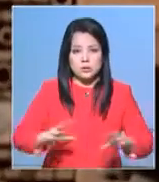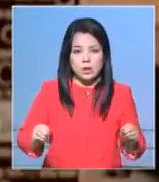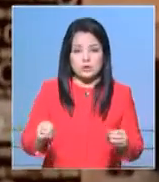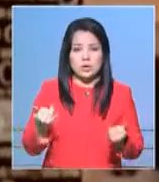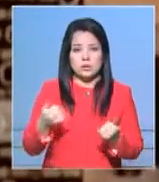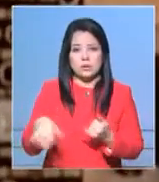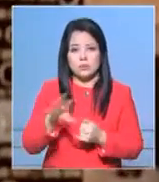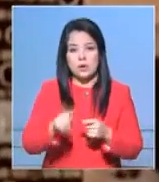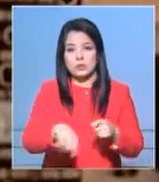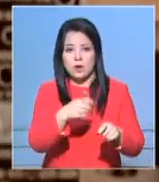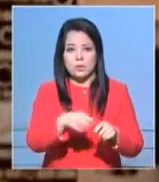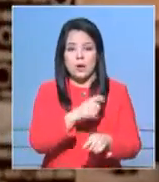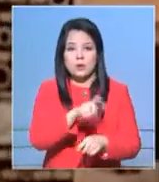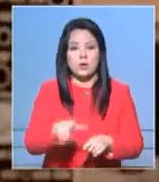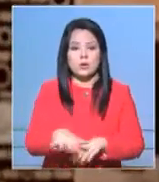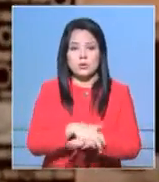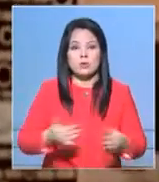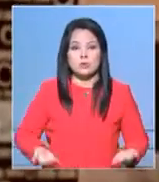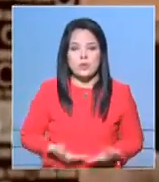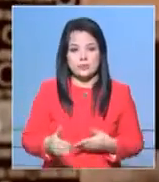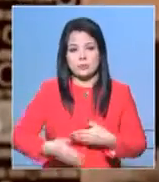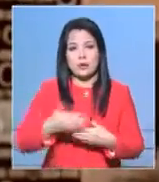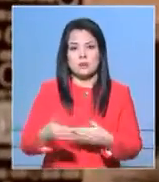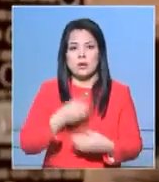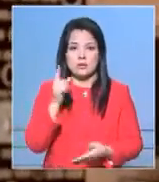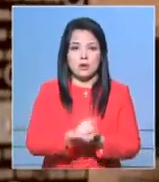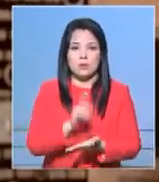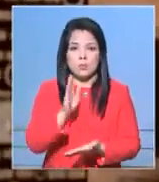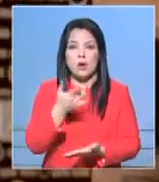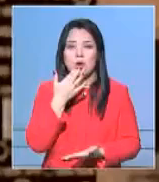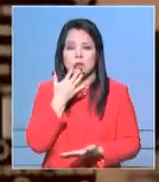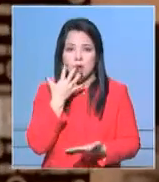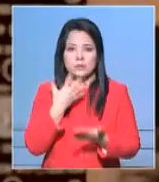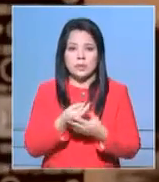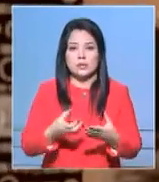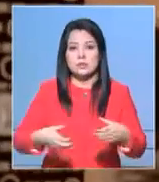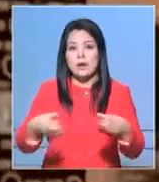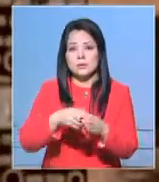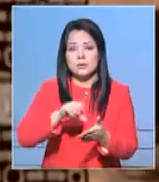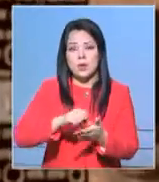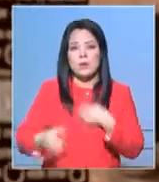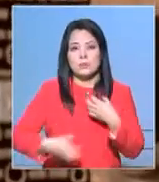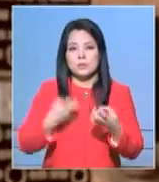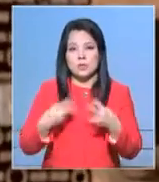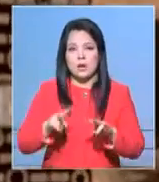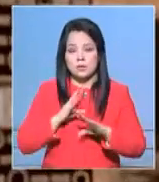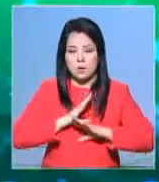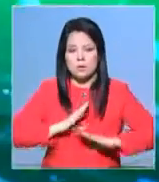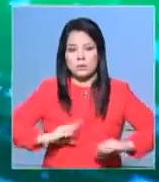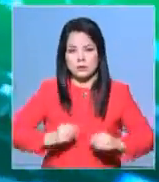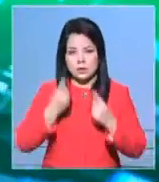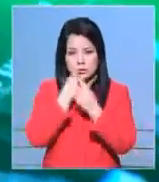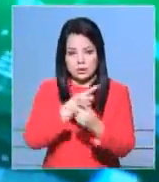тұрғындардың көңіліне қорқыныш ұялатқандарды жазалаймыз. Ұлтымыз бұл әрекеттерден дүрлікпей, сабыр сақтай білет деп